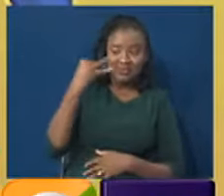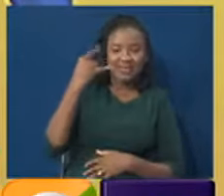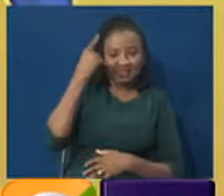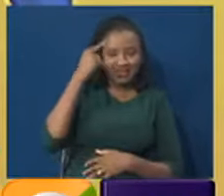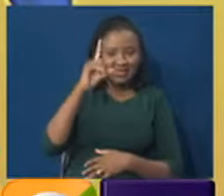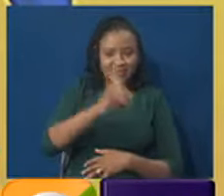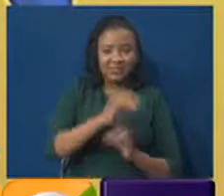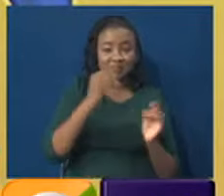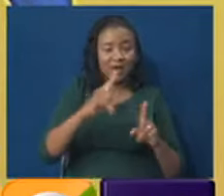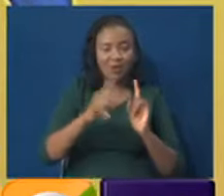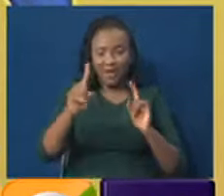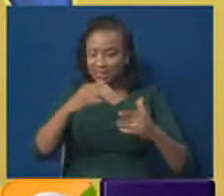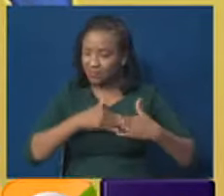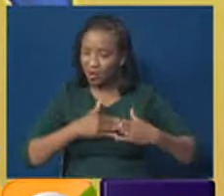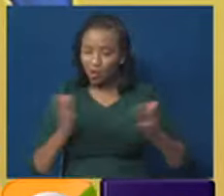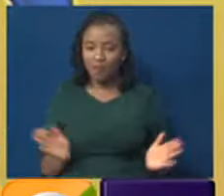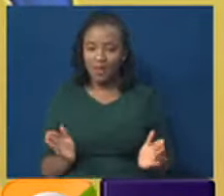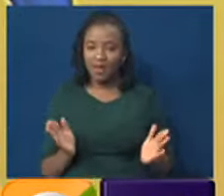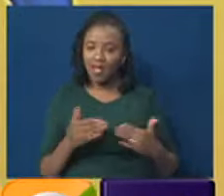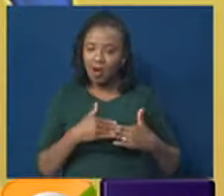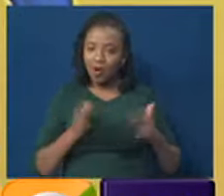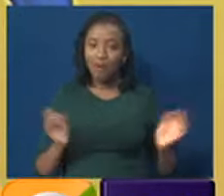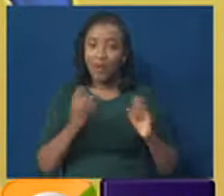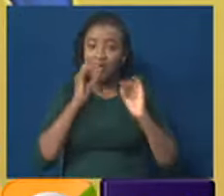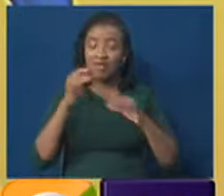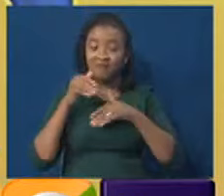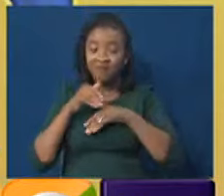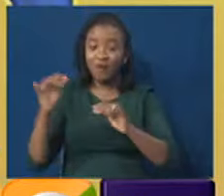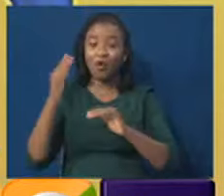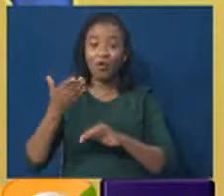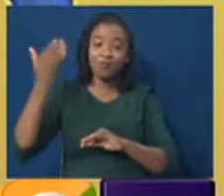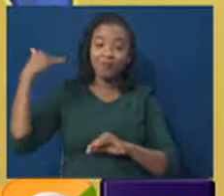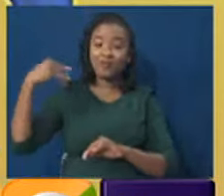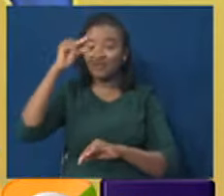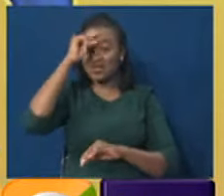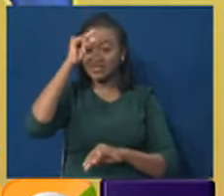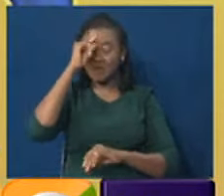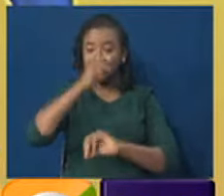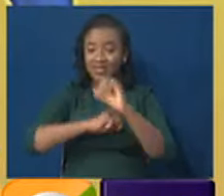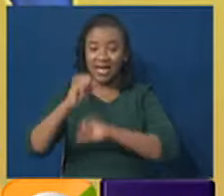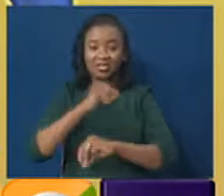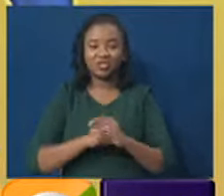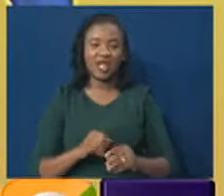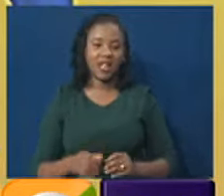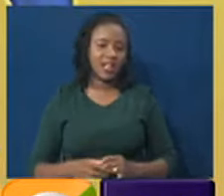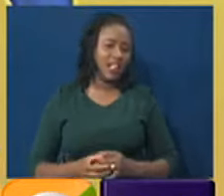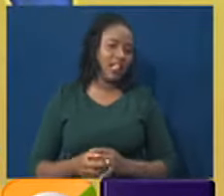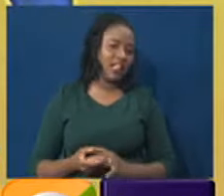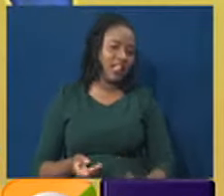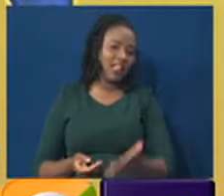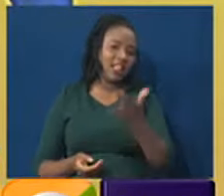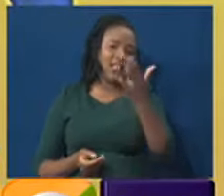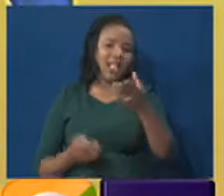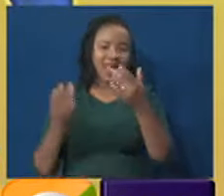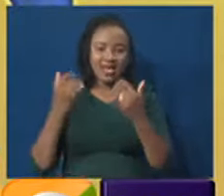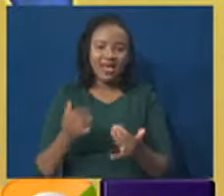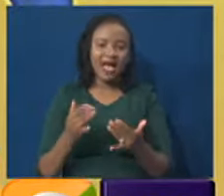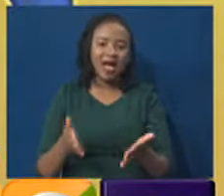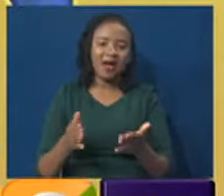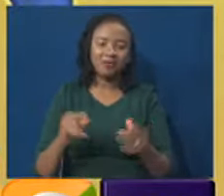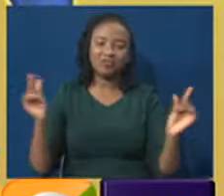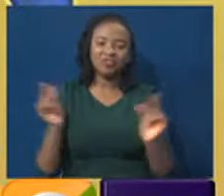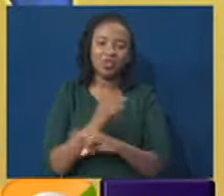baina bayana, kama wangefuata sera za serikali ile nyingine, kwa wakati huu uchumi ungekuwa umeporomoka